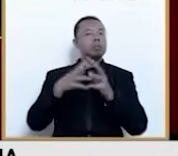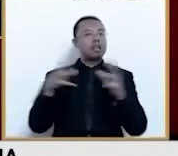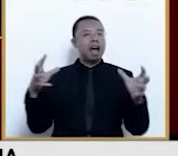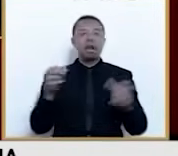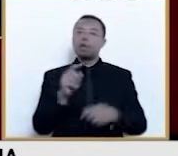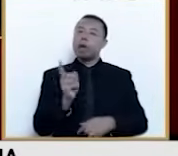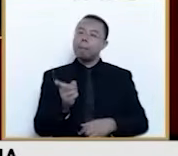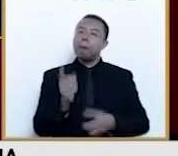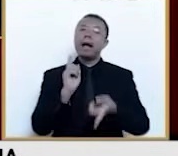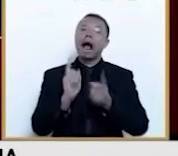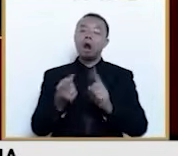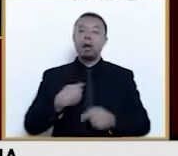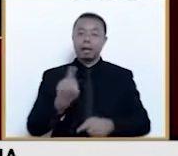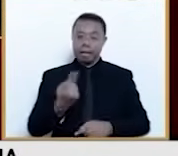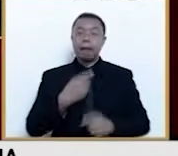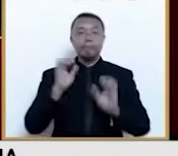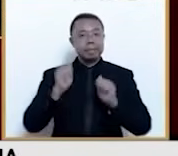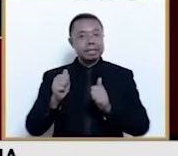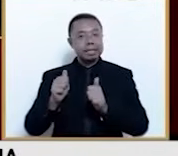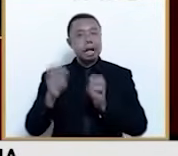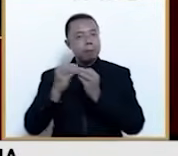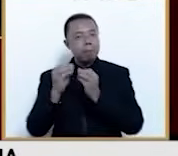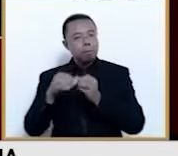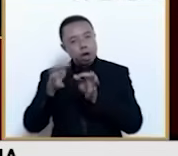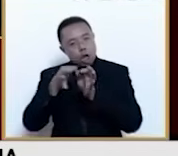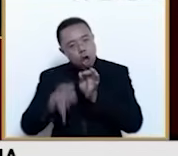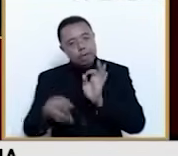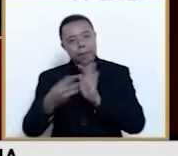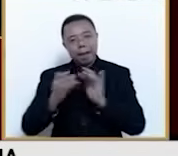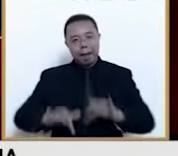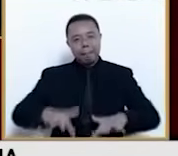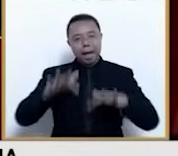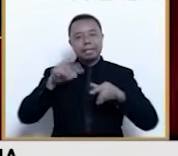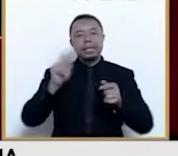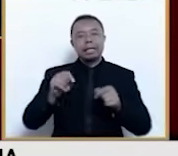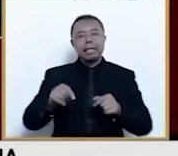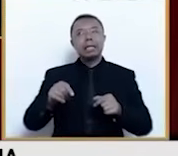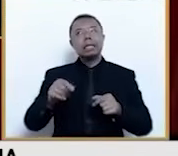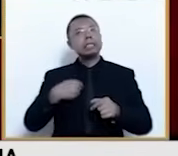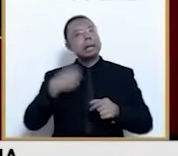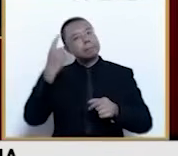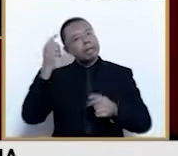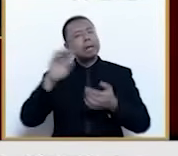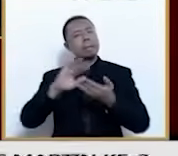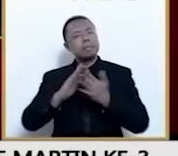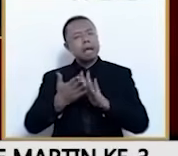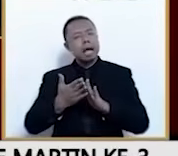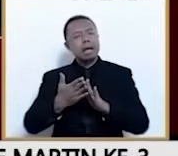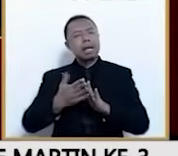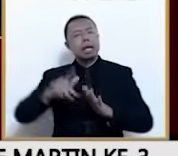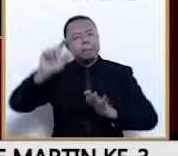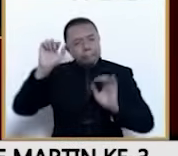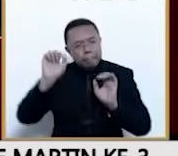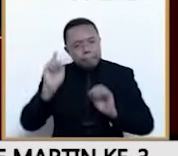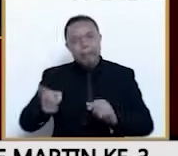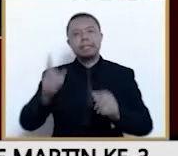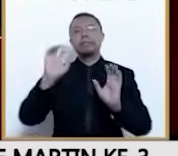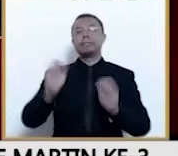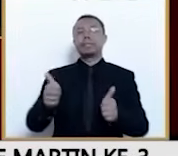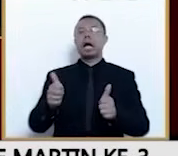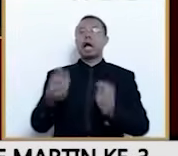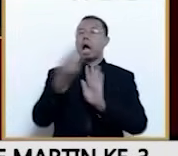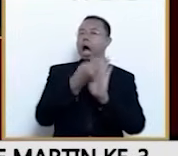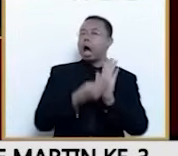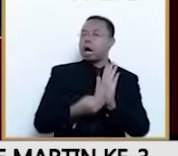karena itu, andaikan kita bisa menuntaskan persoalan banjir secara holistik, saya kira adalah satu keniscayaan dan memungkinkan untuk itu.